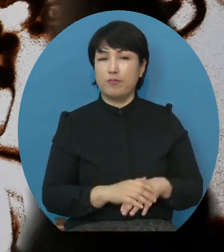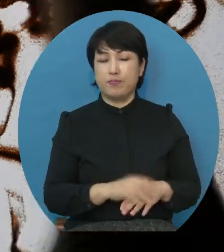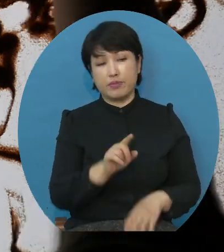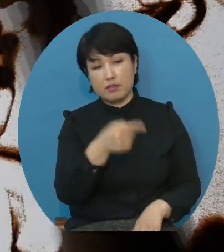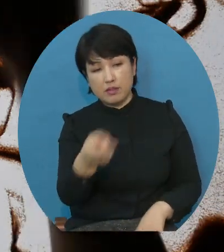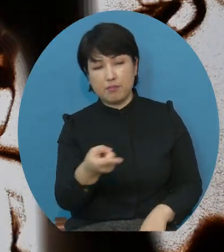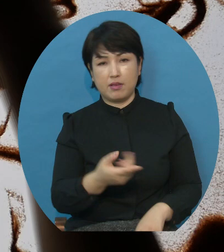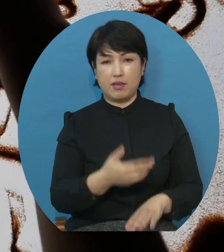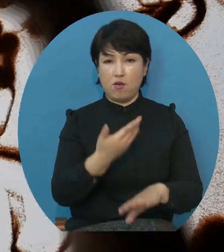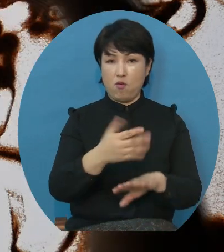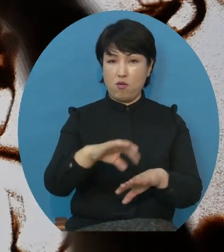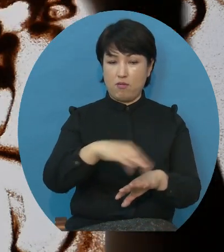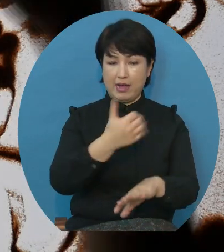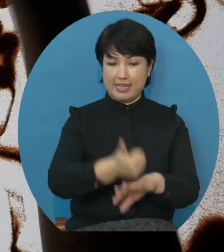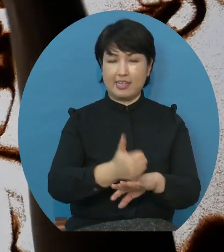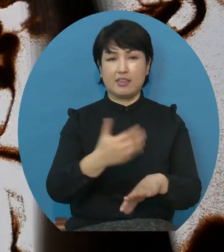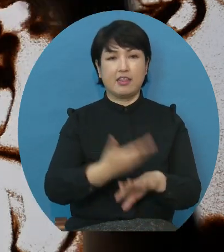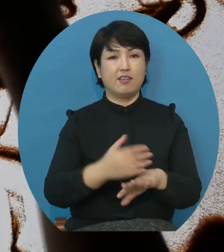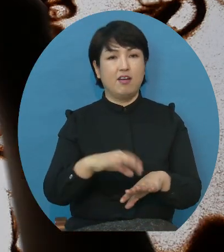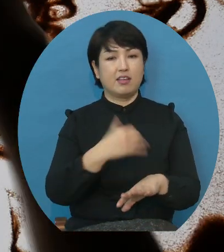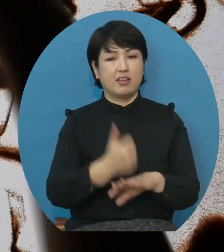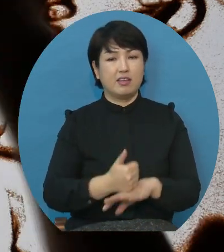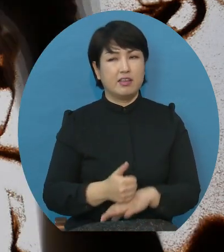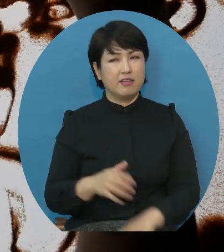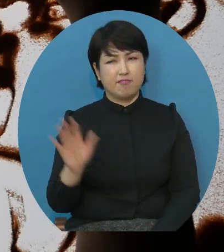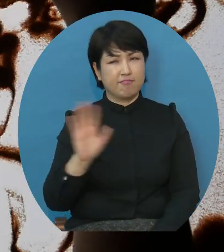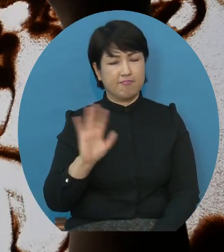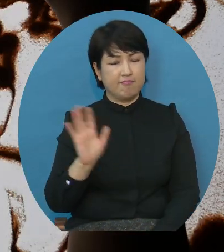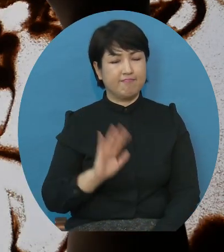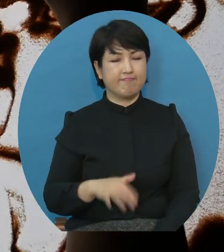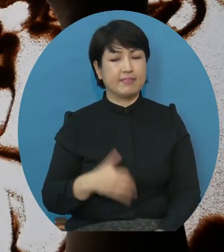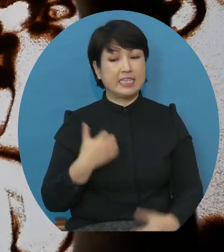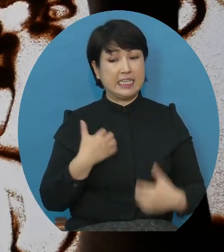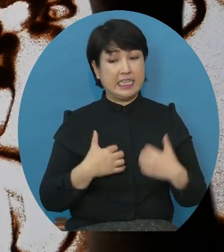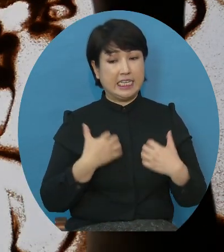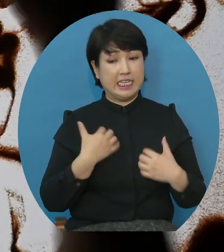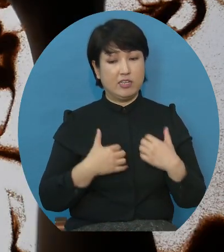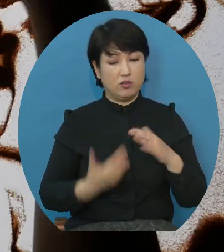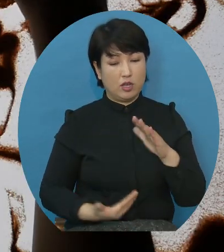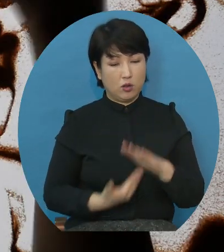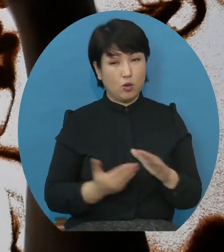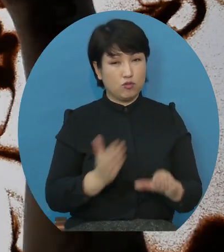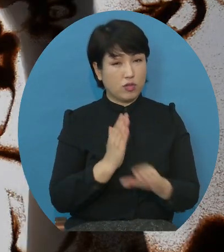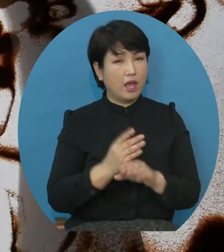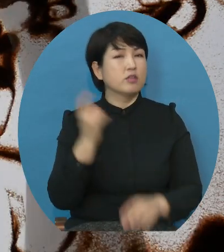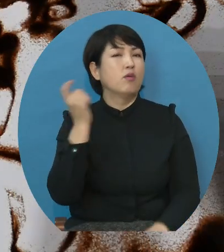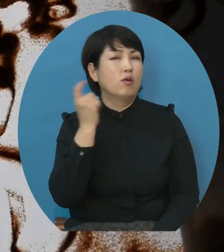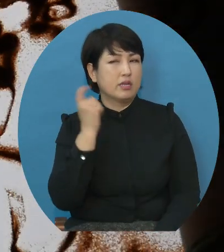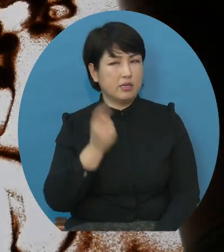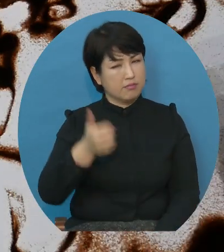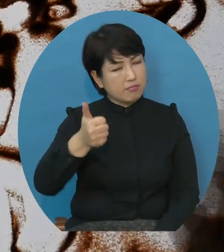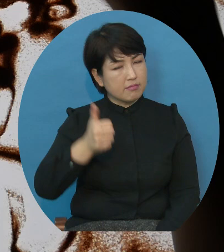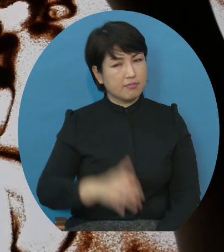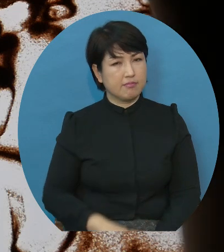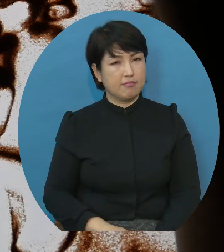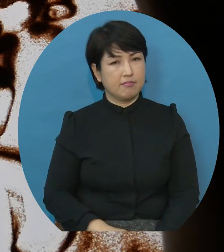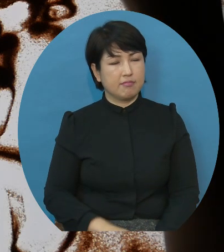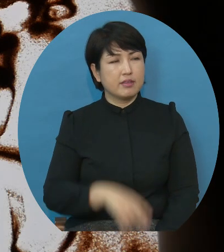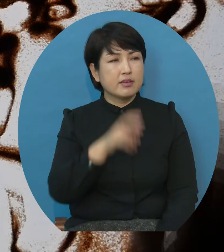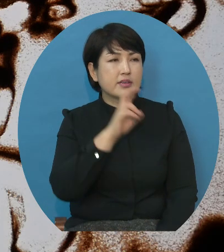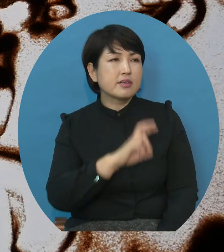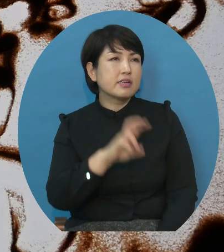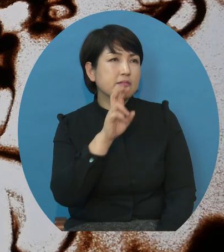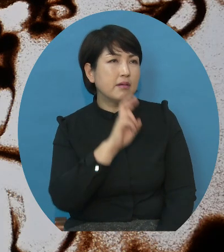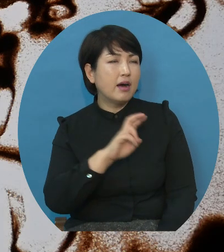그렇게 한 사람이 이 그런 소리 하지 마라 즐거운 건 쟁의 재림 1 소리라 설이 아름다